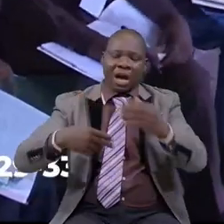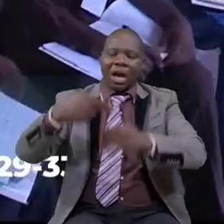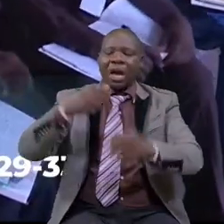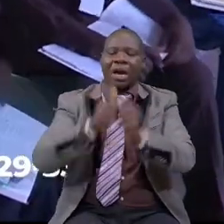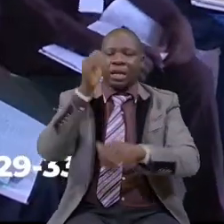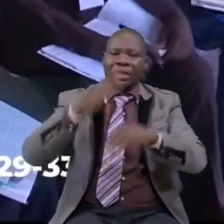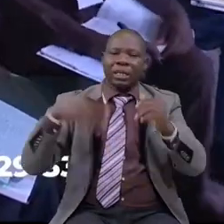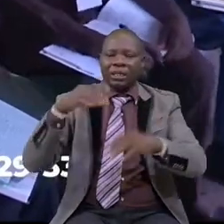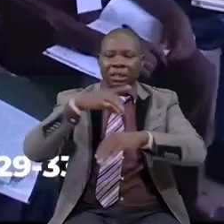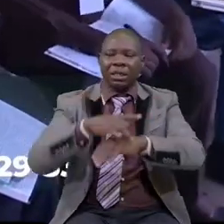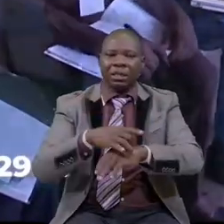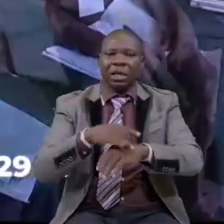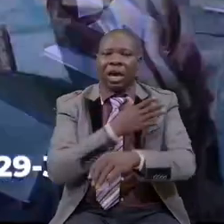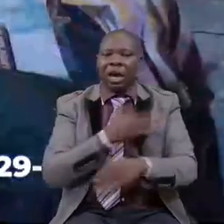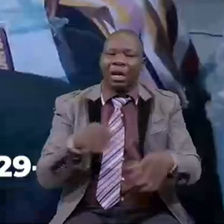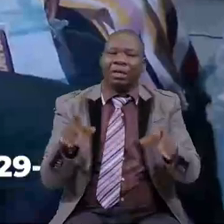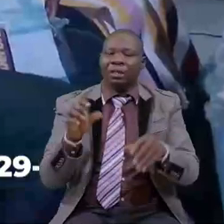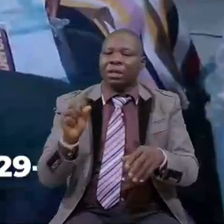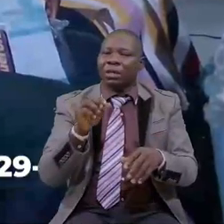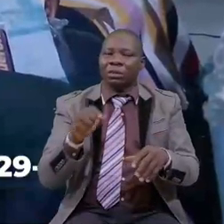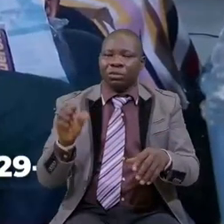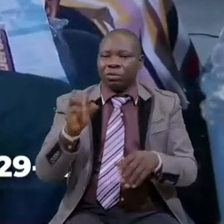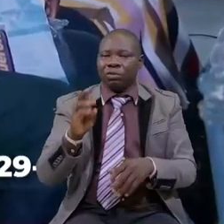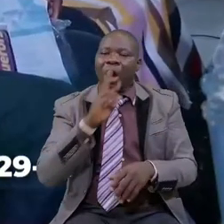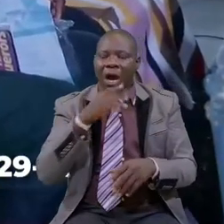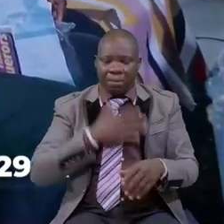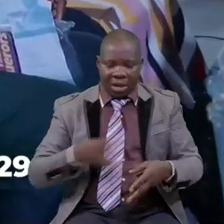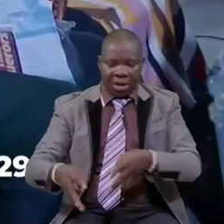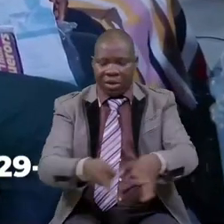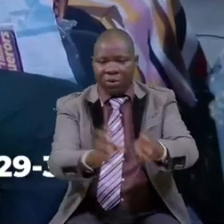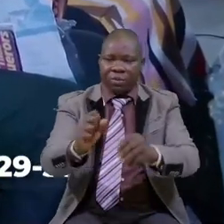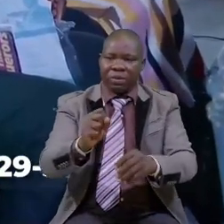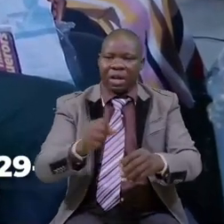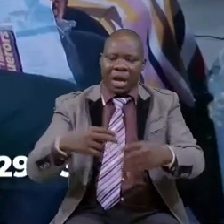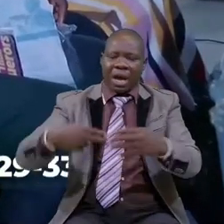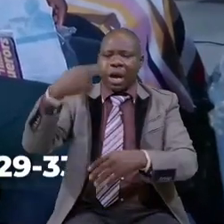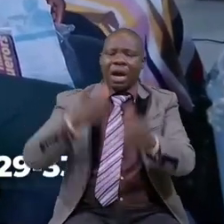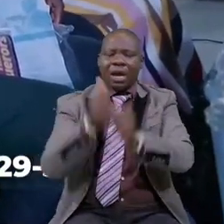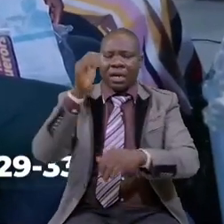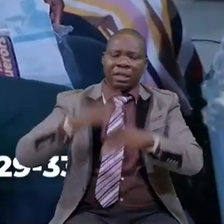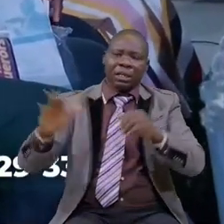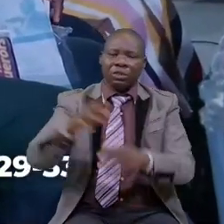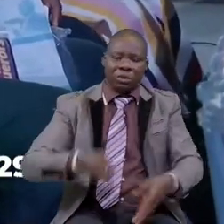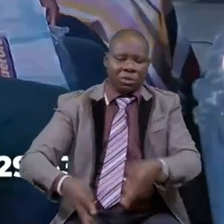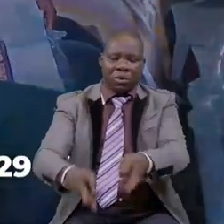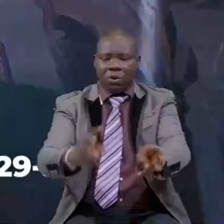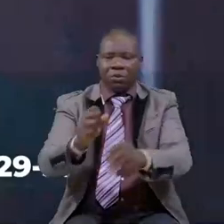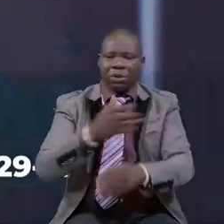la terre, autant mes voix sont élevées au-dessus de vos voix. Et mes